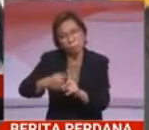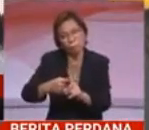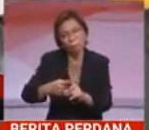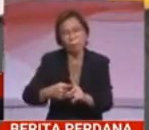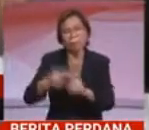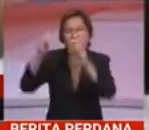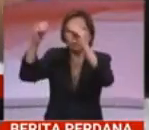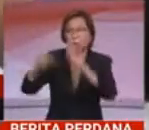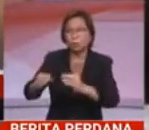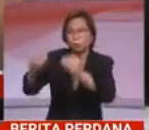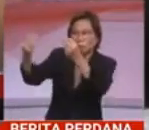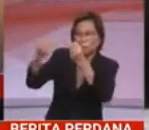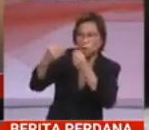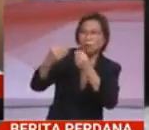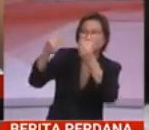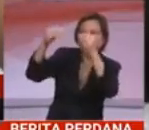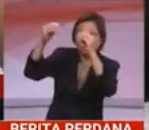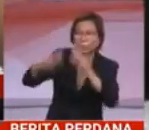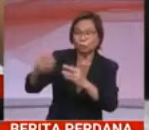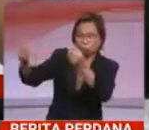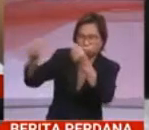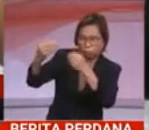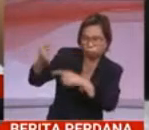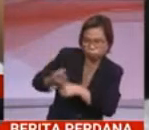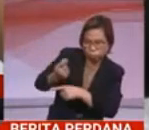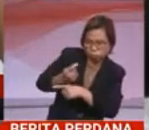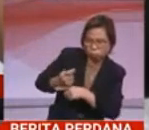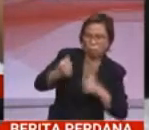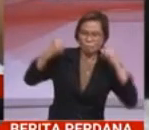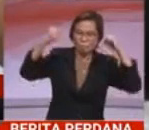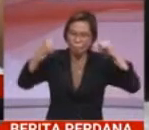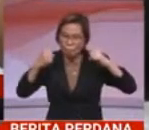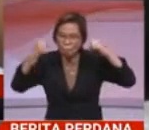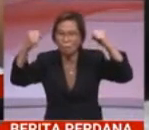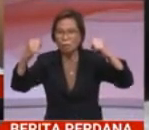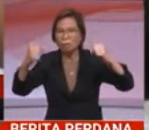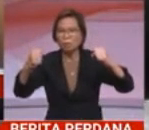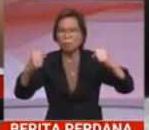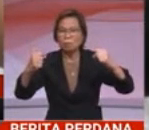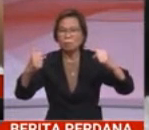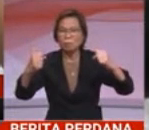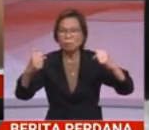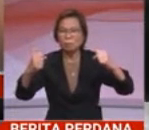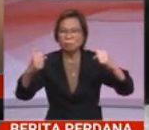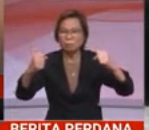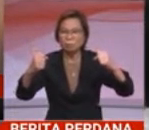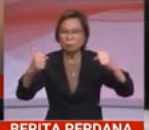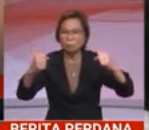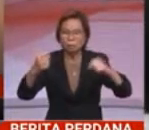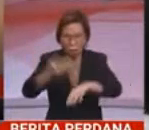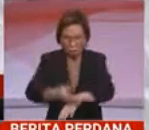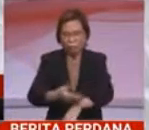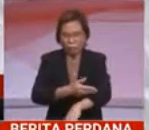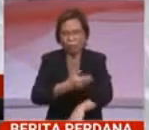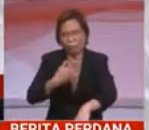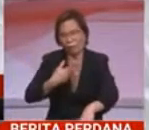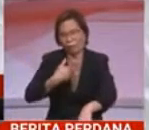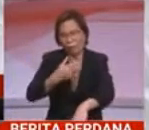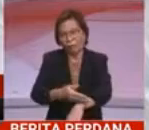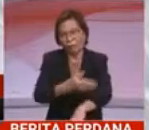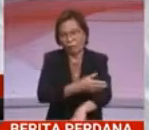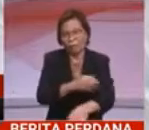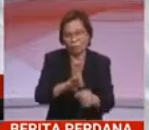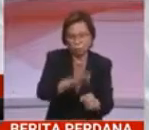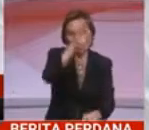tenaga-tenaga pengajar kat sini dah latih apa semua kan bagi exercise. Kira ada improvement lah.